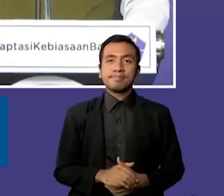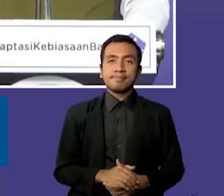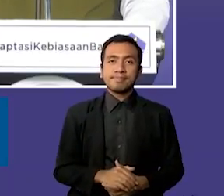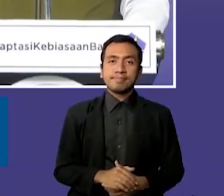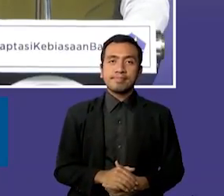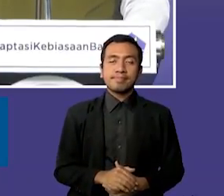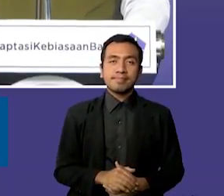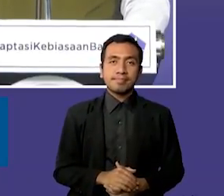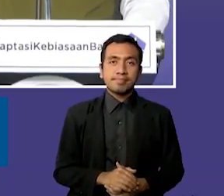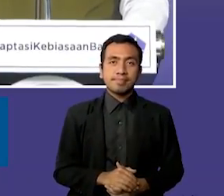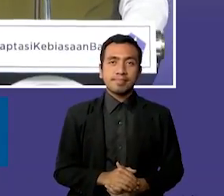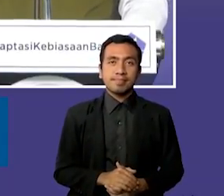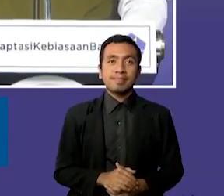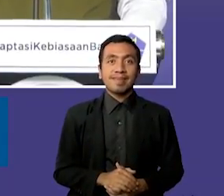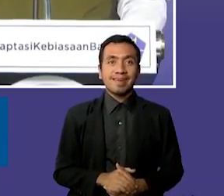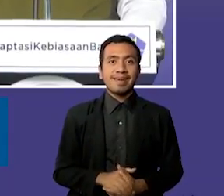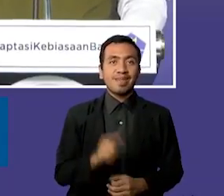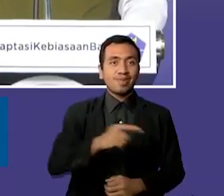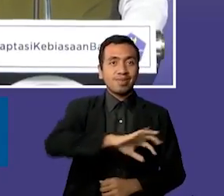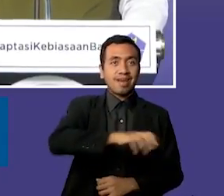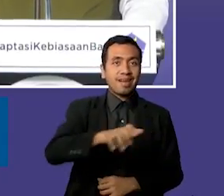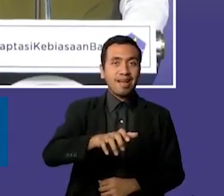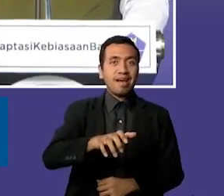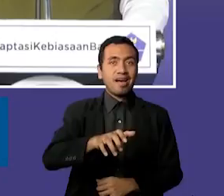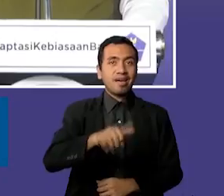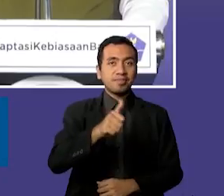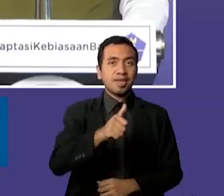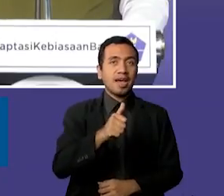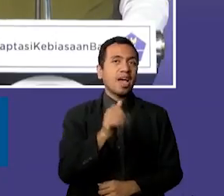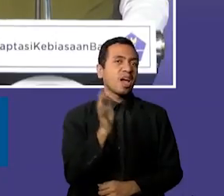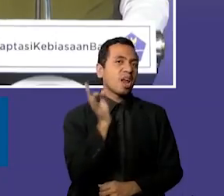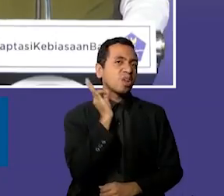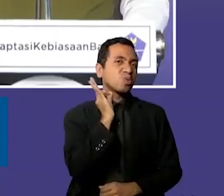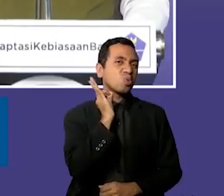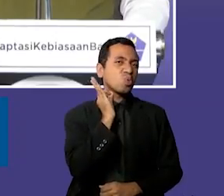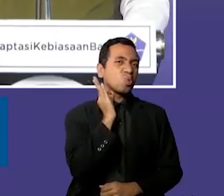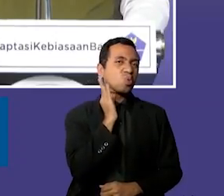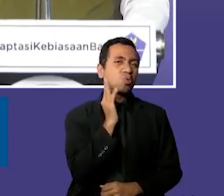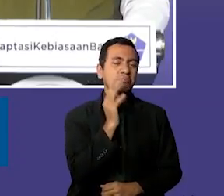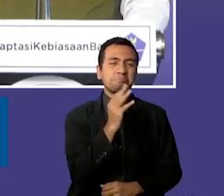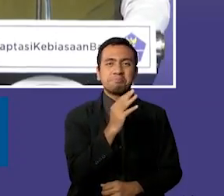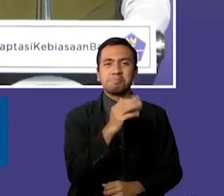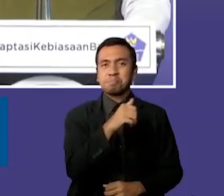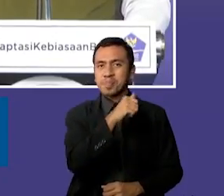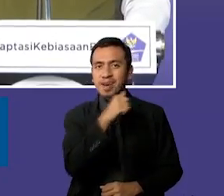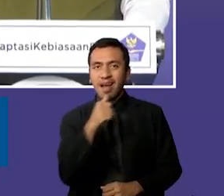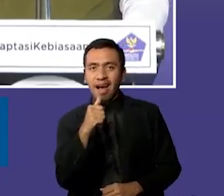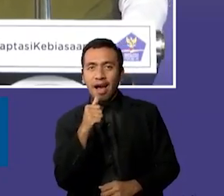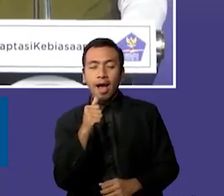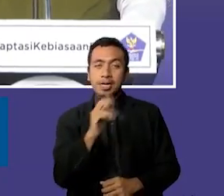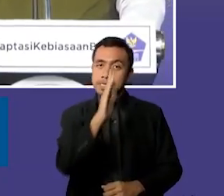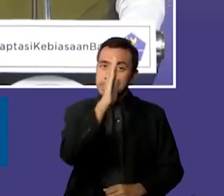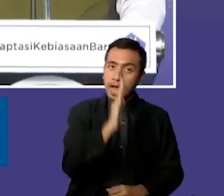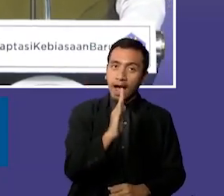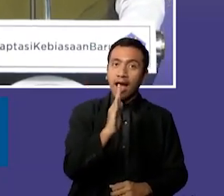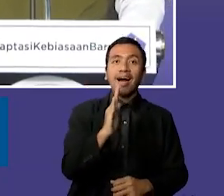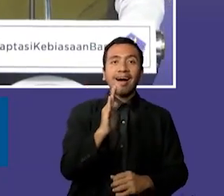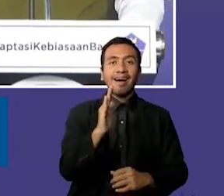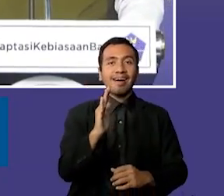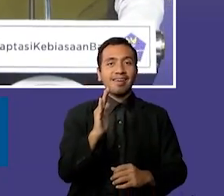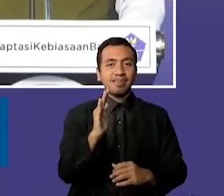mengubah risikonya dari risiko tinggi, sedang, rendah untuk